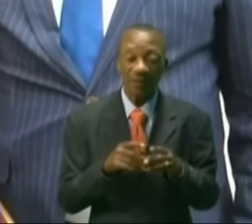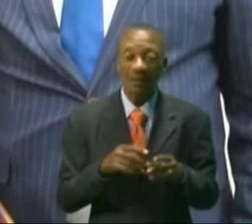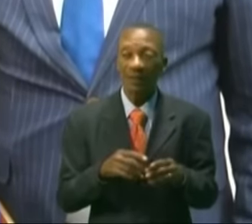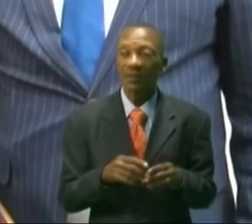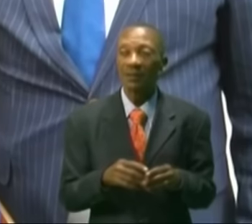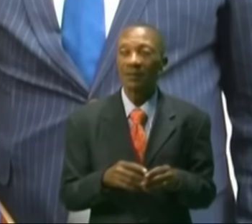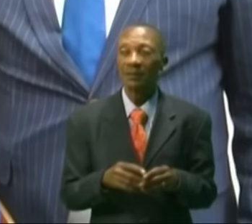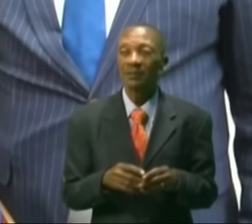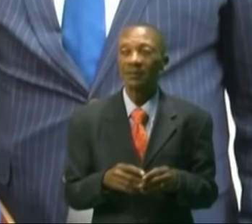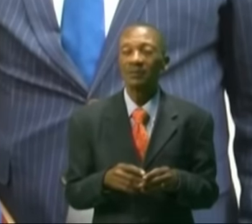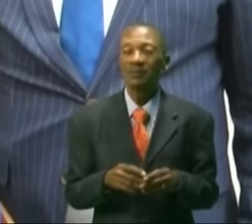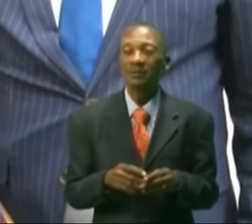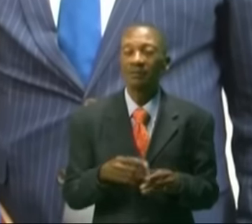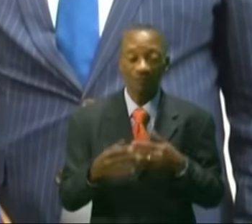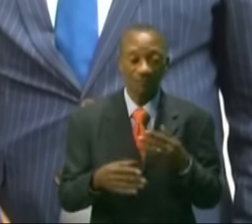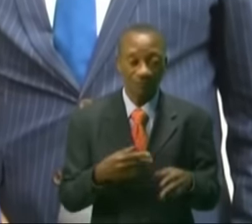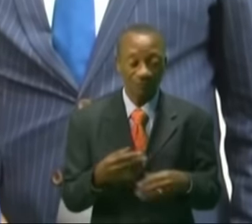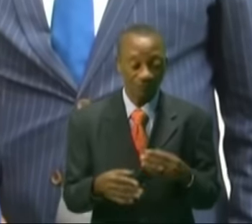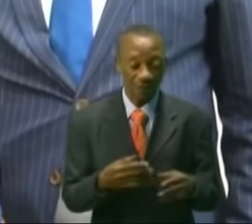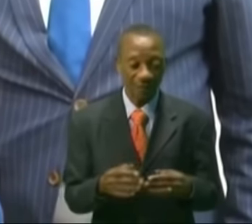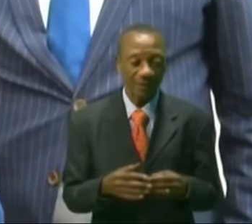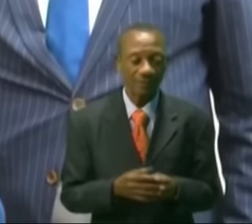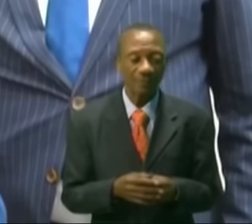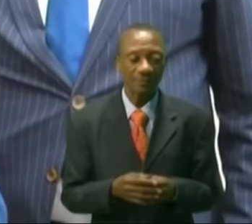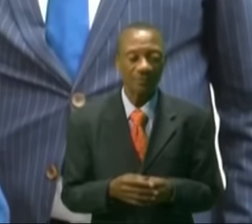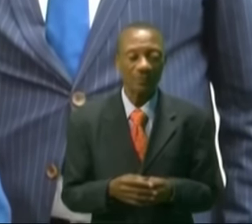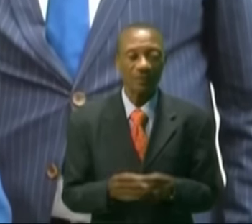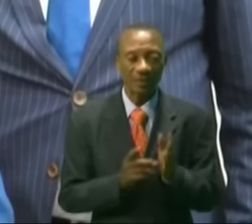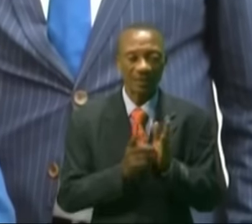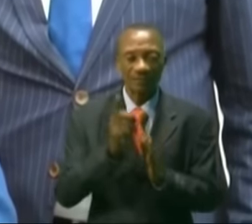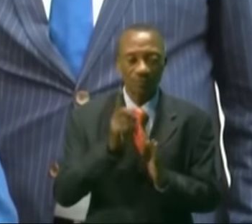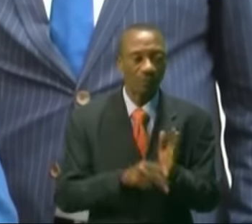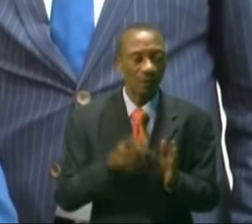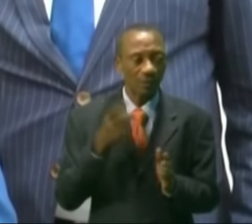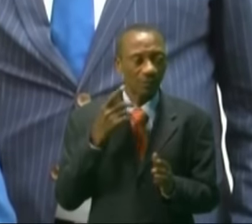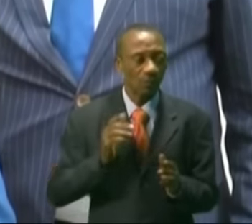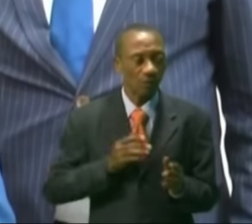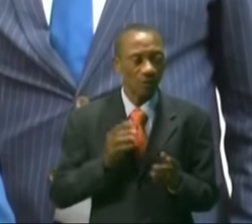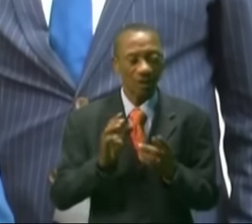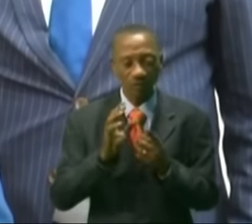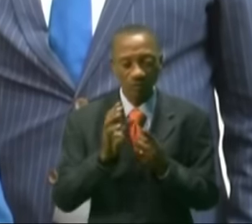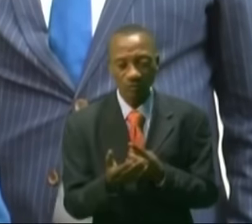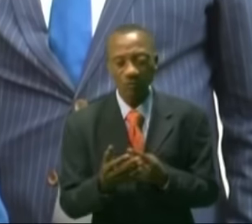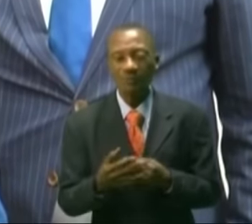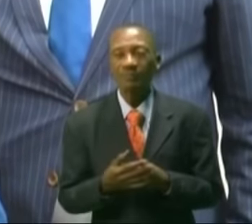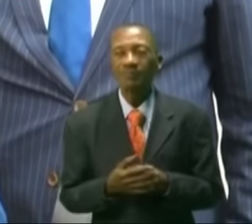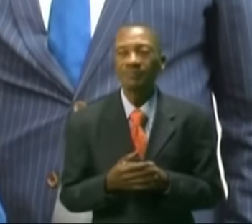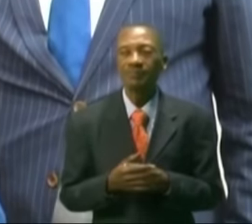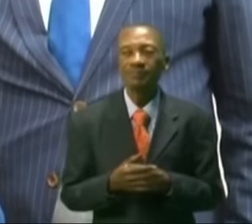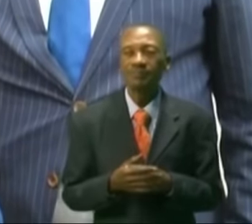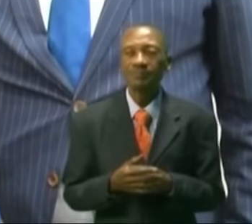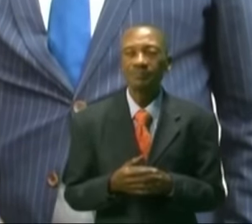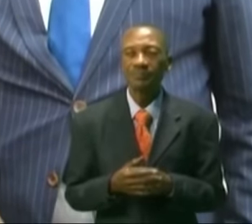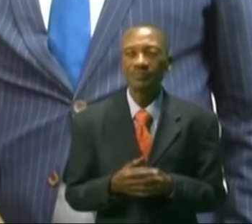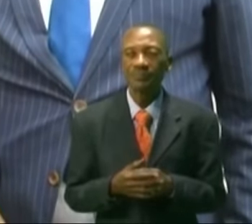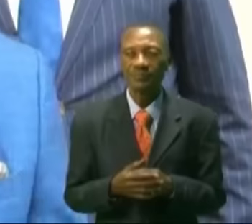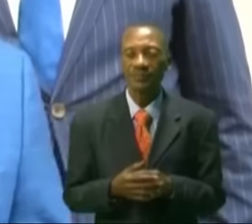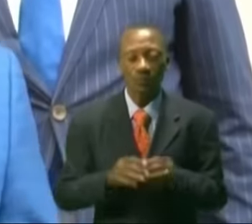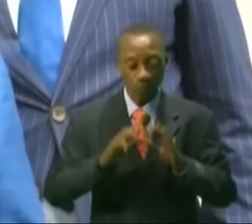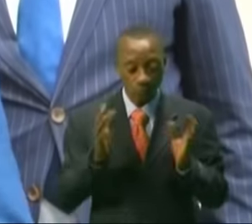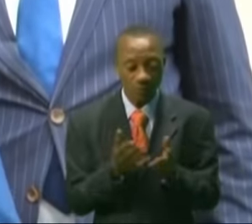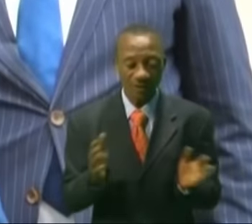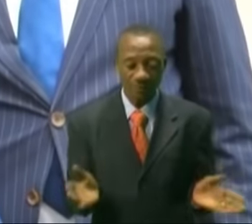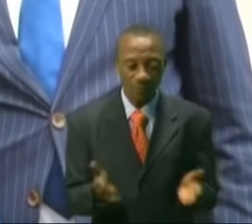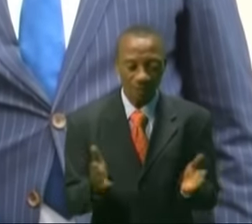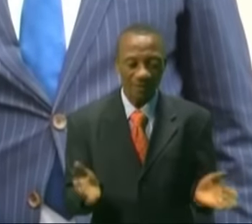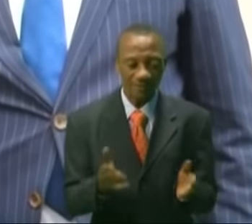beaucoup aujourd'hui de la promotion du patrimoine en rapport avec la promotion du tourisme. Ce sont ces éléments-là qui vont nous guider.